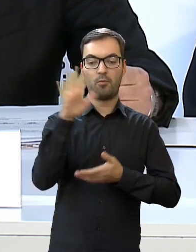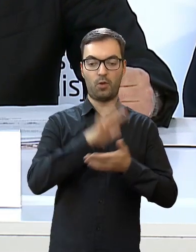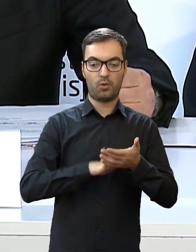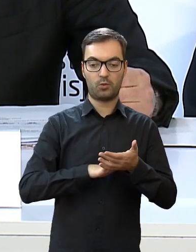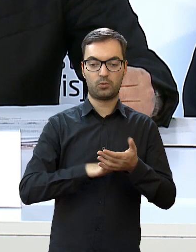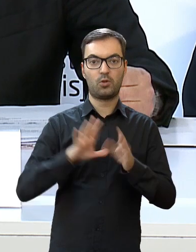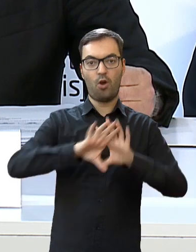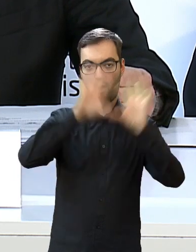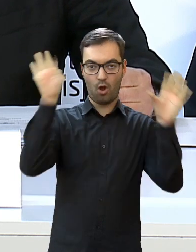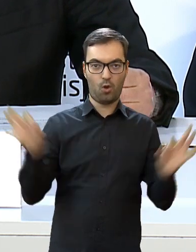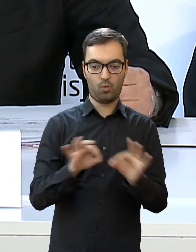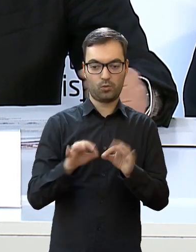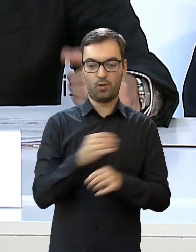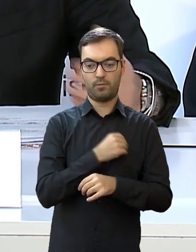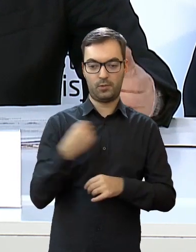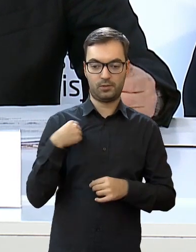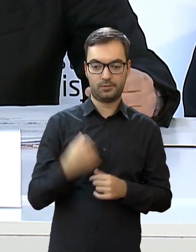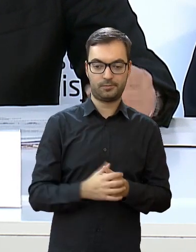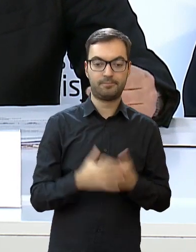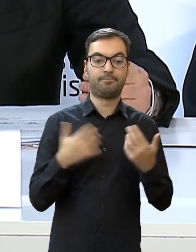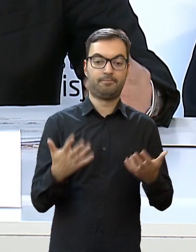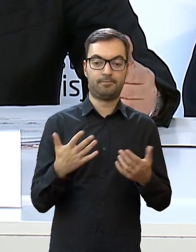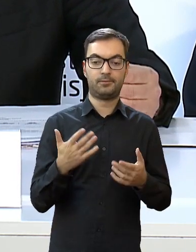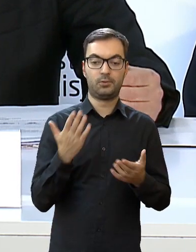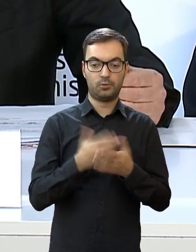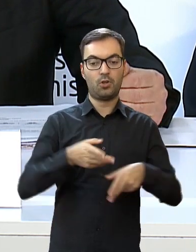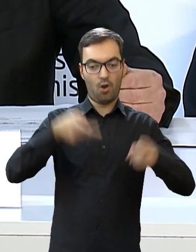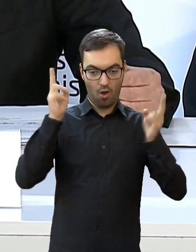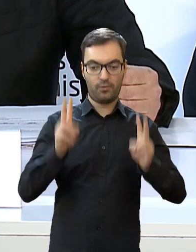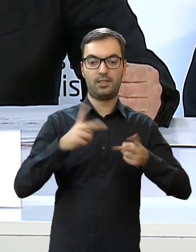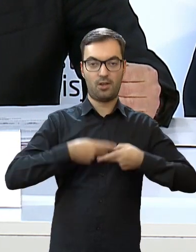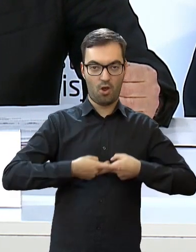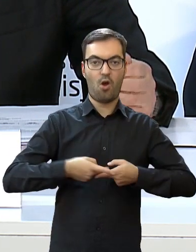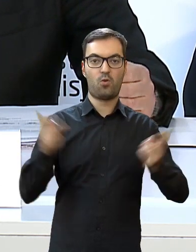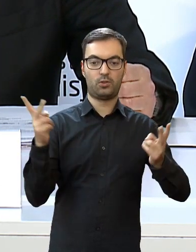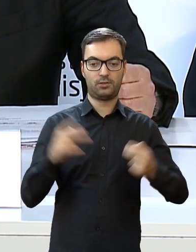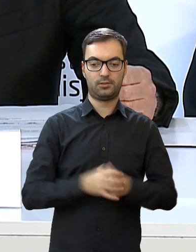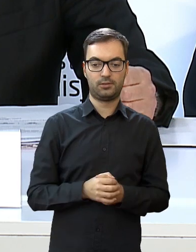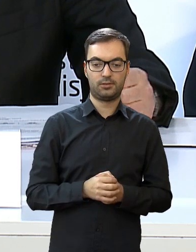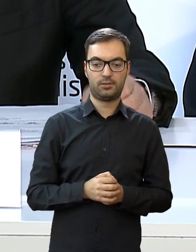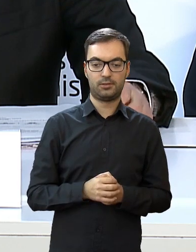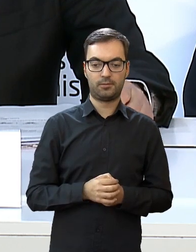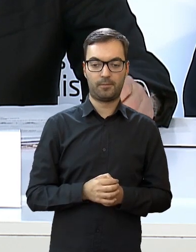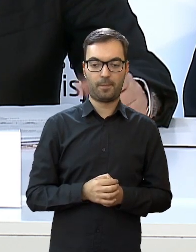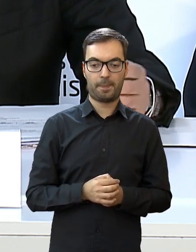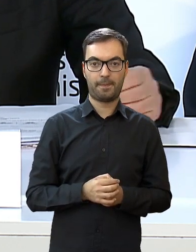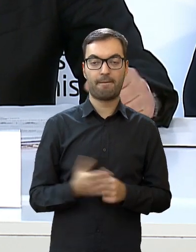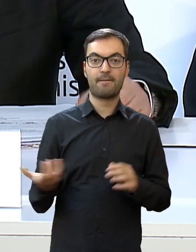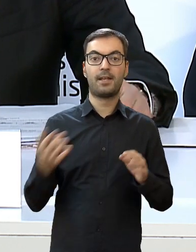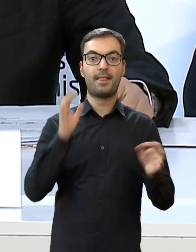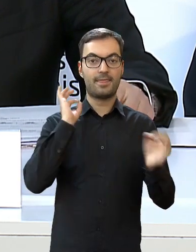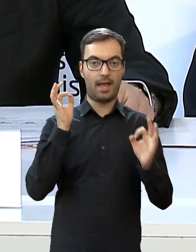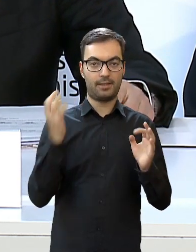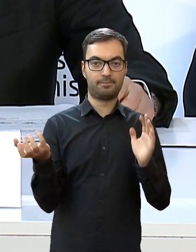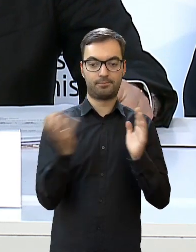tak zwany ogólnopolski i wtedy będzie uroczyste ogłoszenie tego protokołu, zamieszczenie tych danych